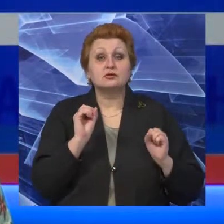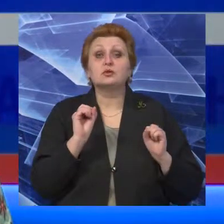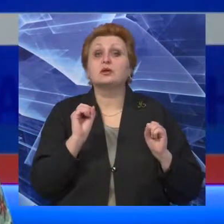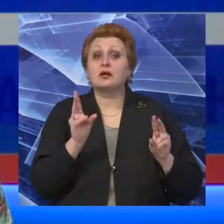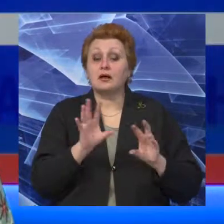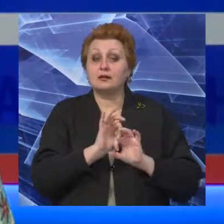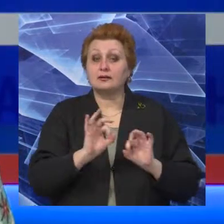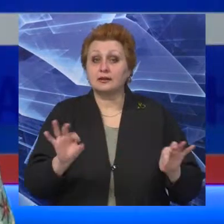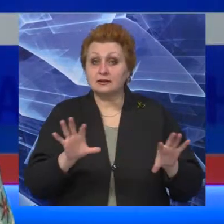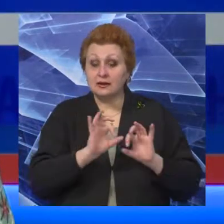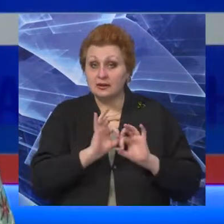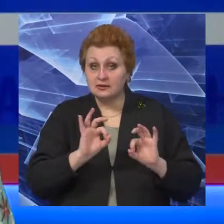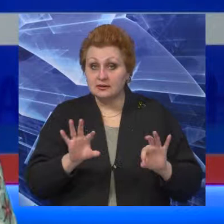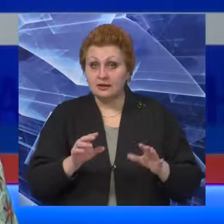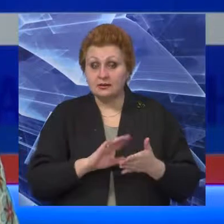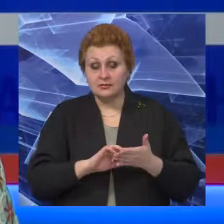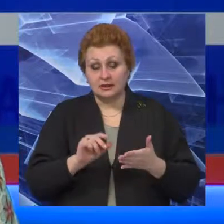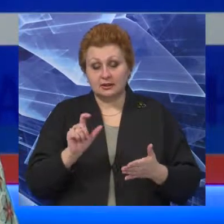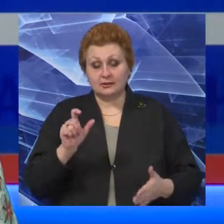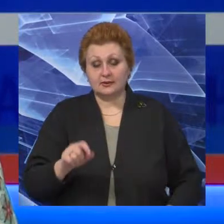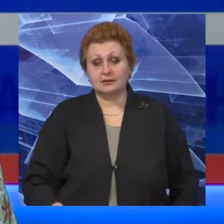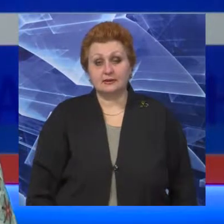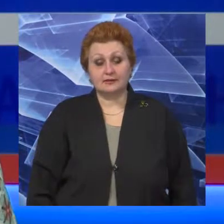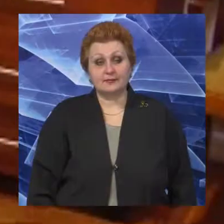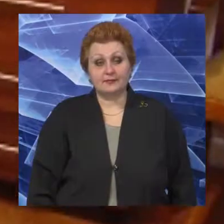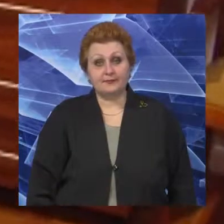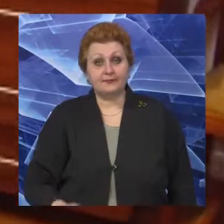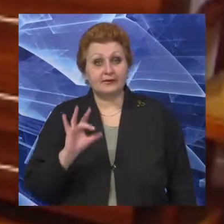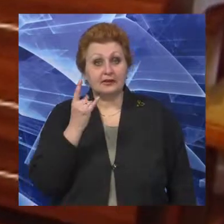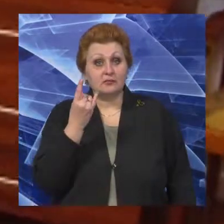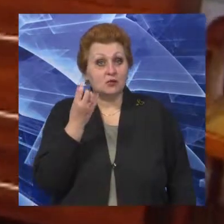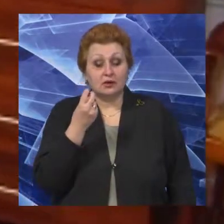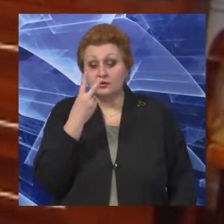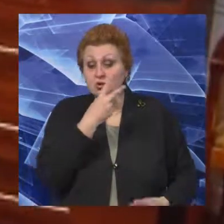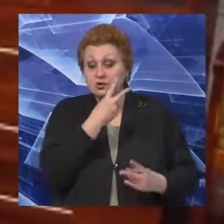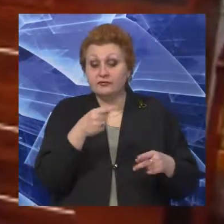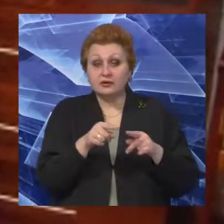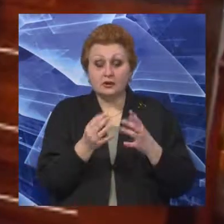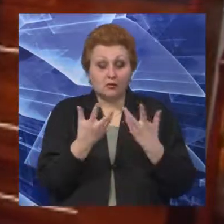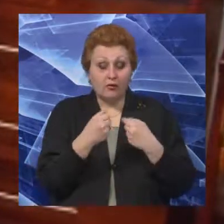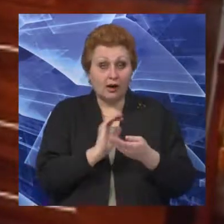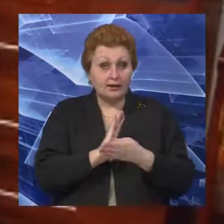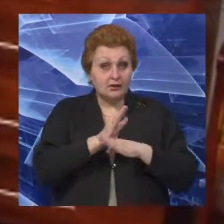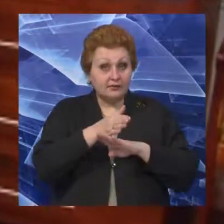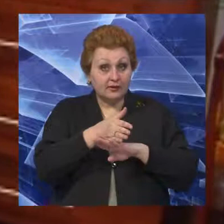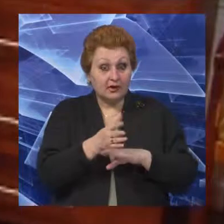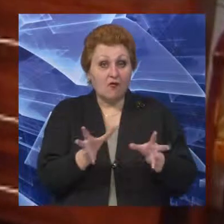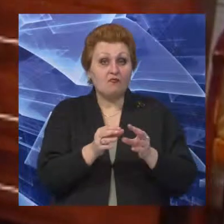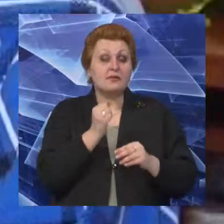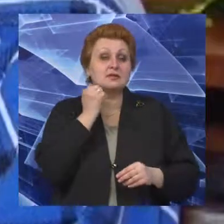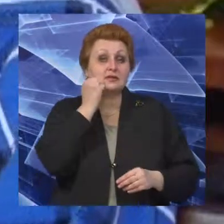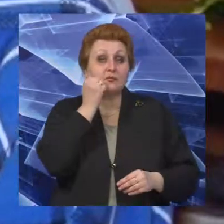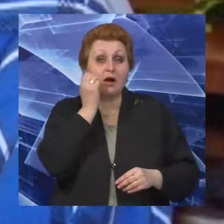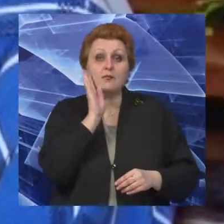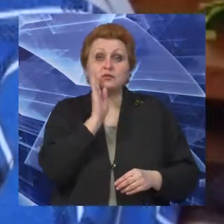опытом поделились с гостями местные благотворители, узнавала Елена Тюменева. Малышка еще никогда не видела такого количества гостей. Вместе с